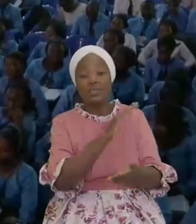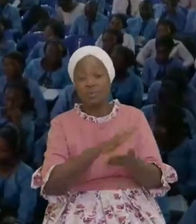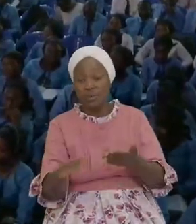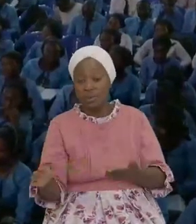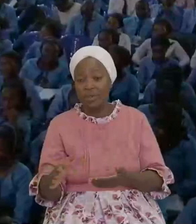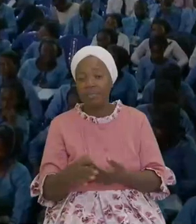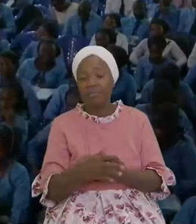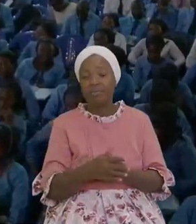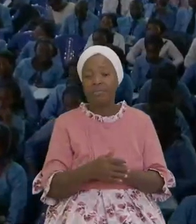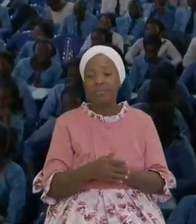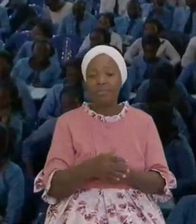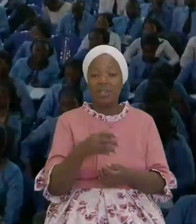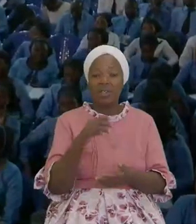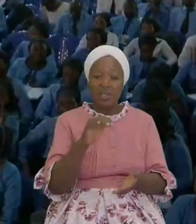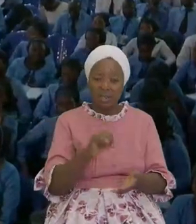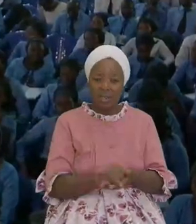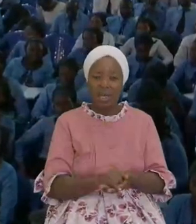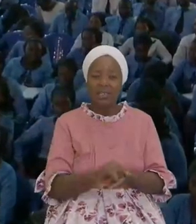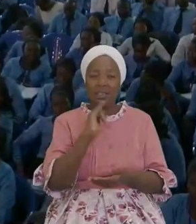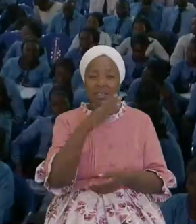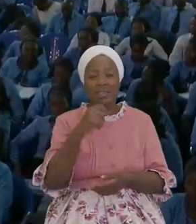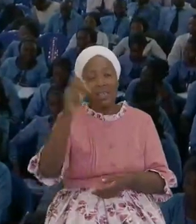égorger et détruire.